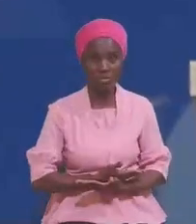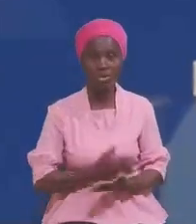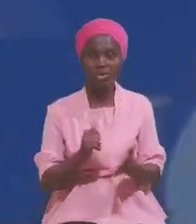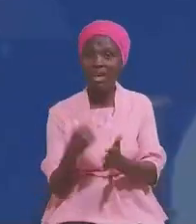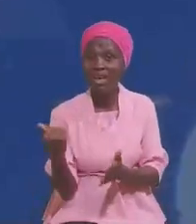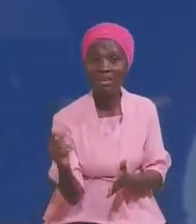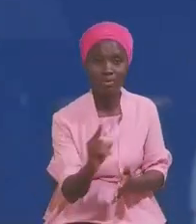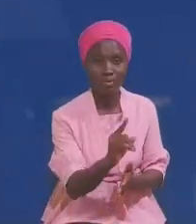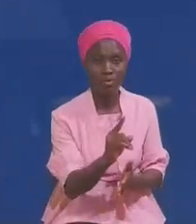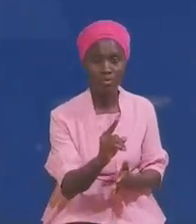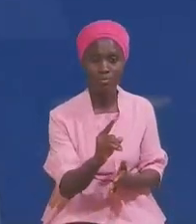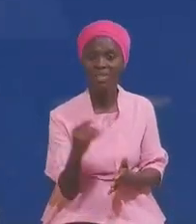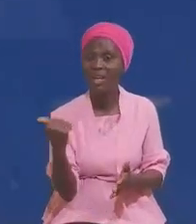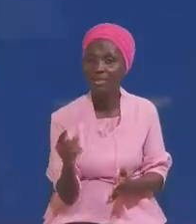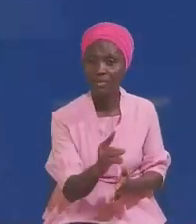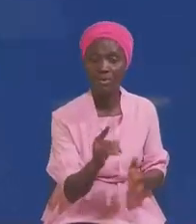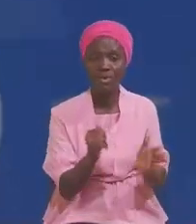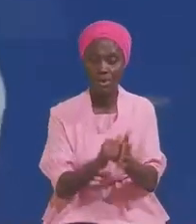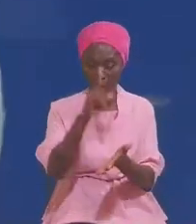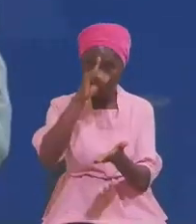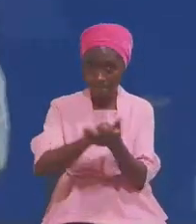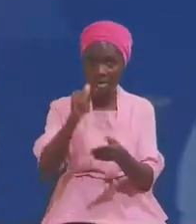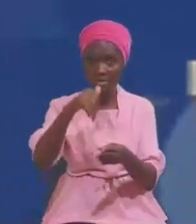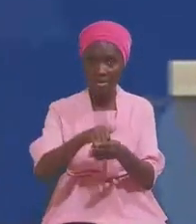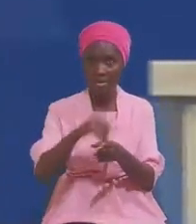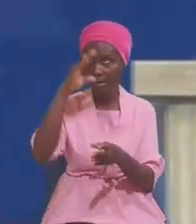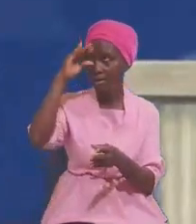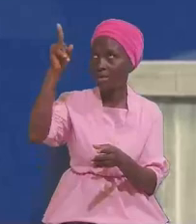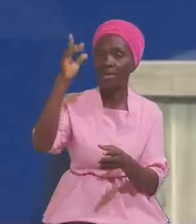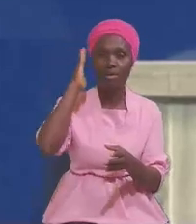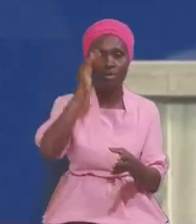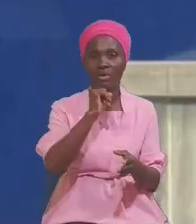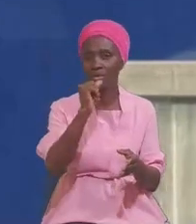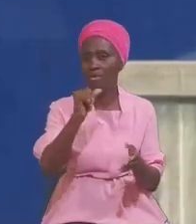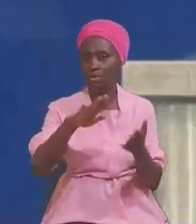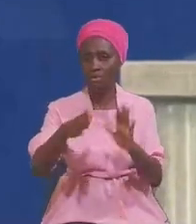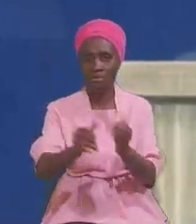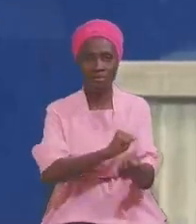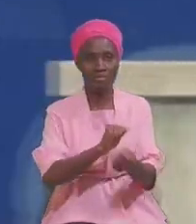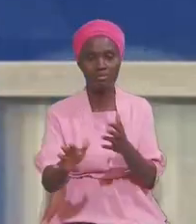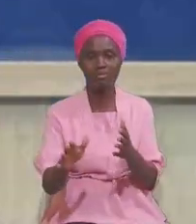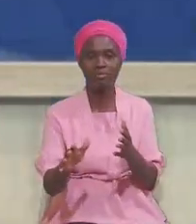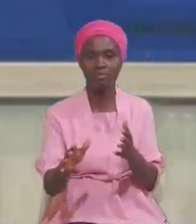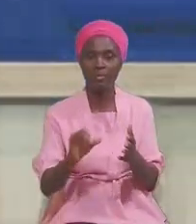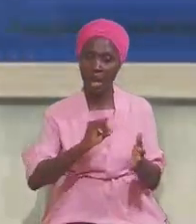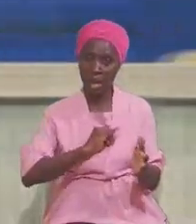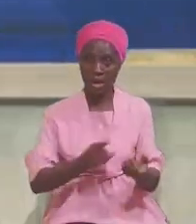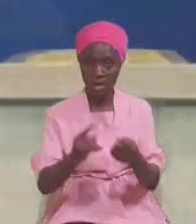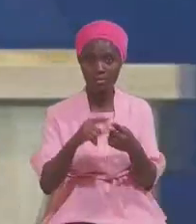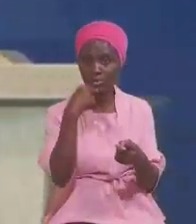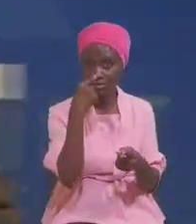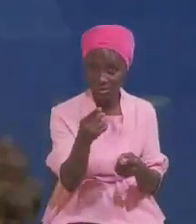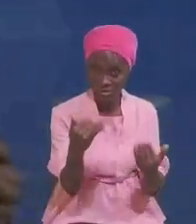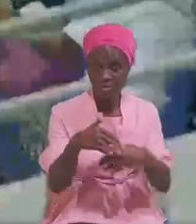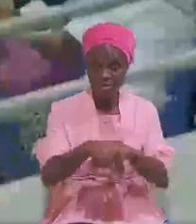afin que quiconque croit en lui ne périsse. Point. Je viens vous dire ce soir que vous n'allez pas